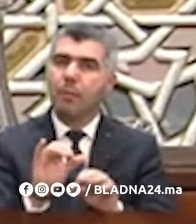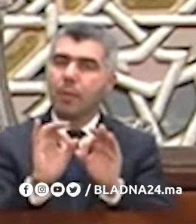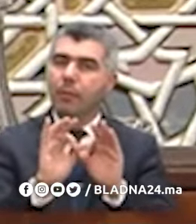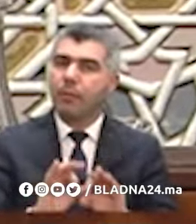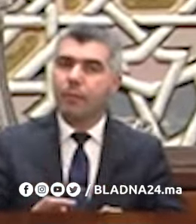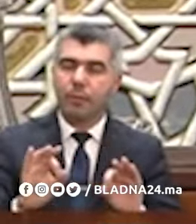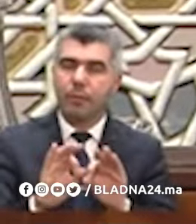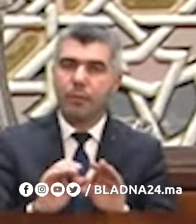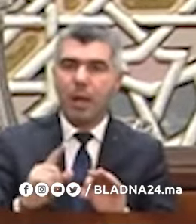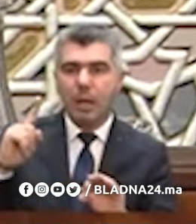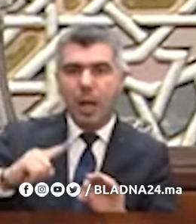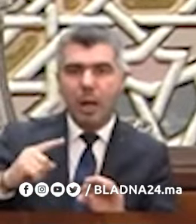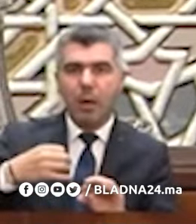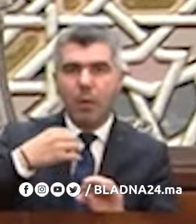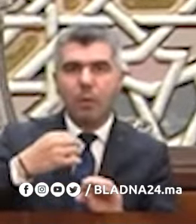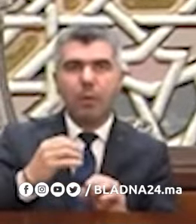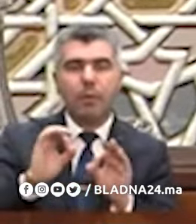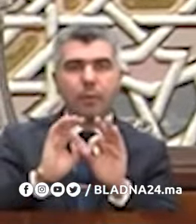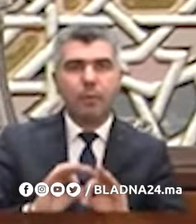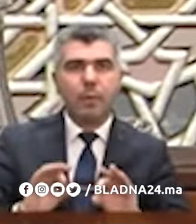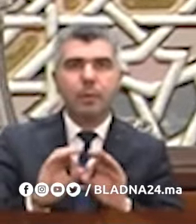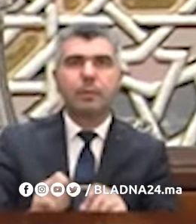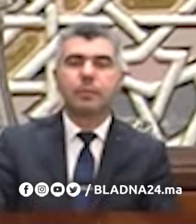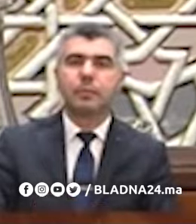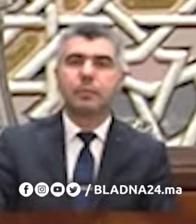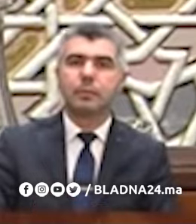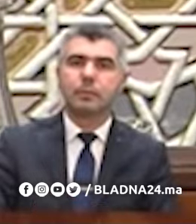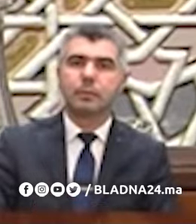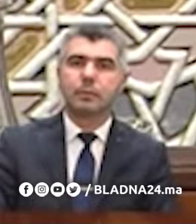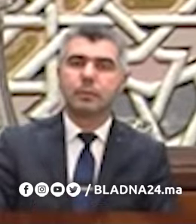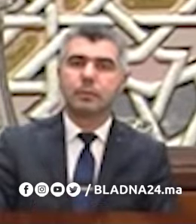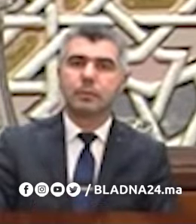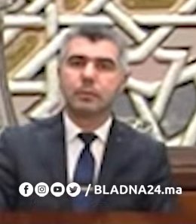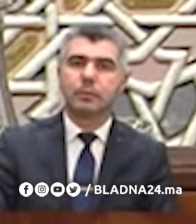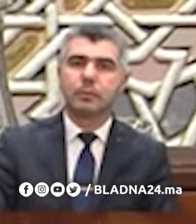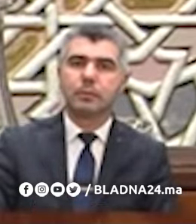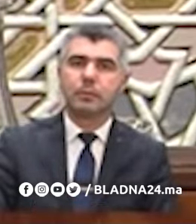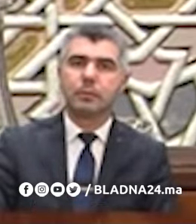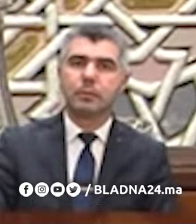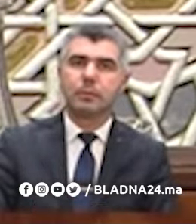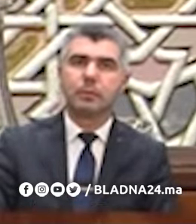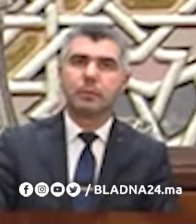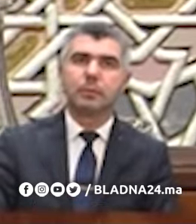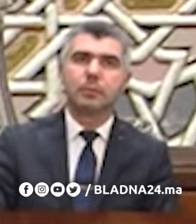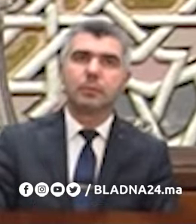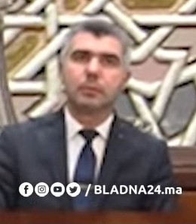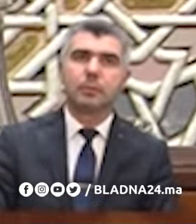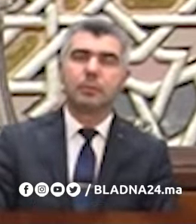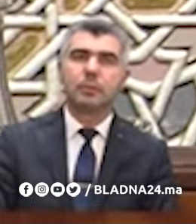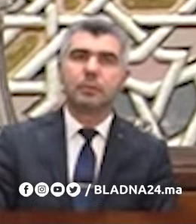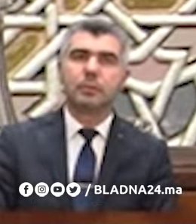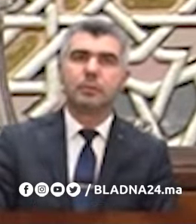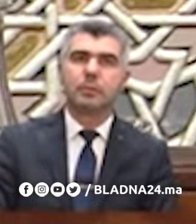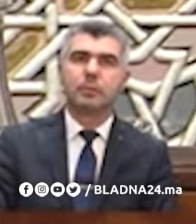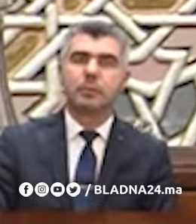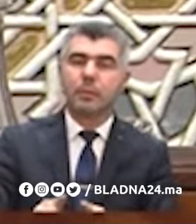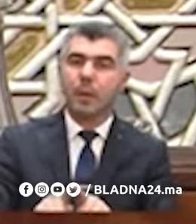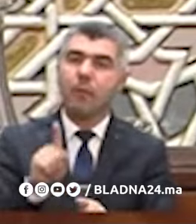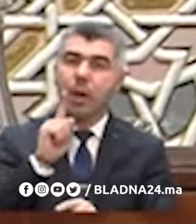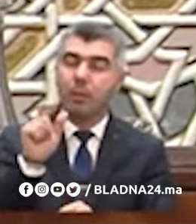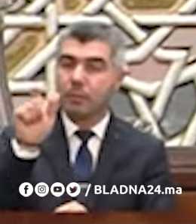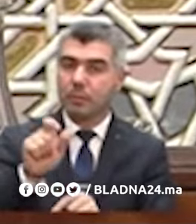حتى النهار بنهارو. كملتي السيدة النائبة؟ كملت السيد الرئيس. دابا الأخت شفيقة